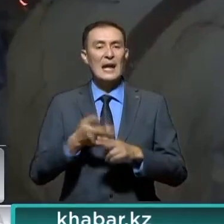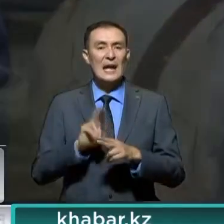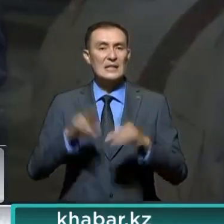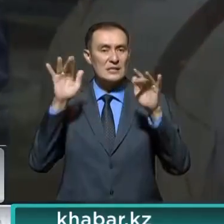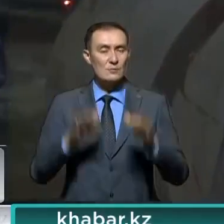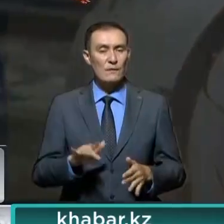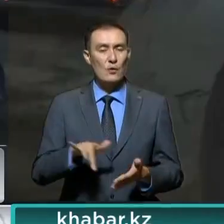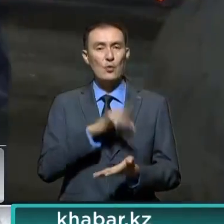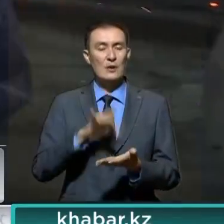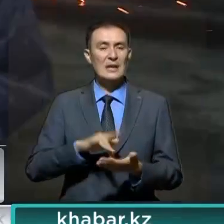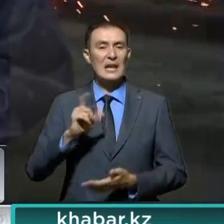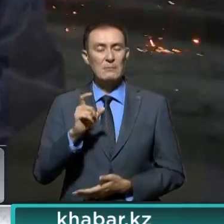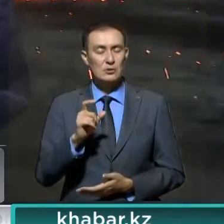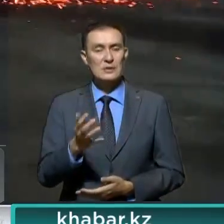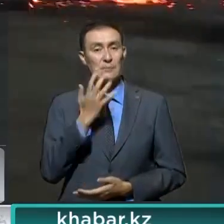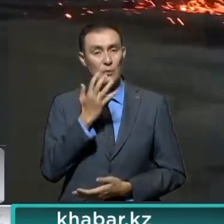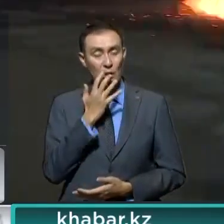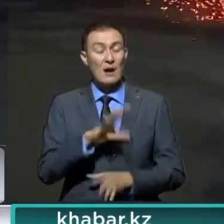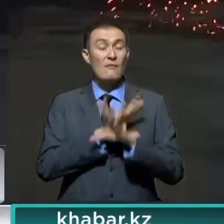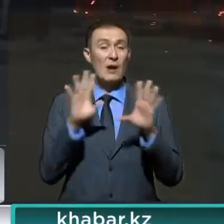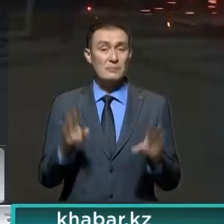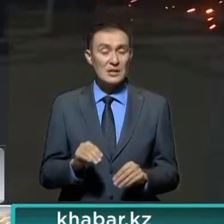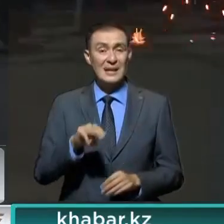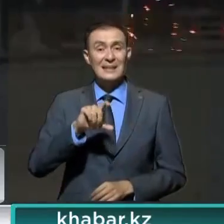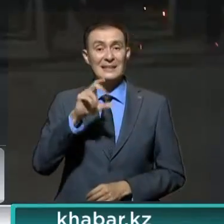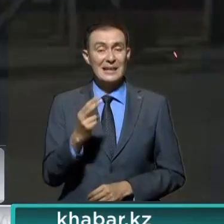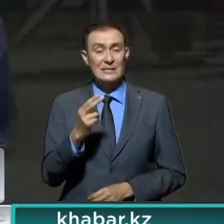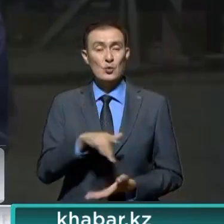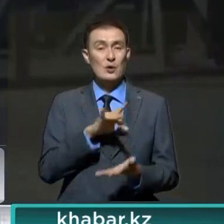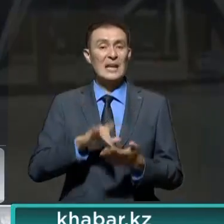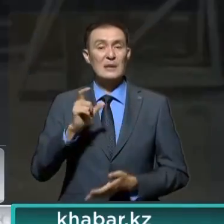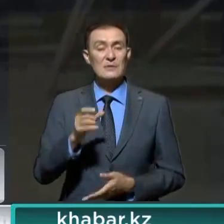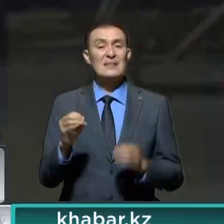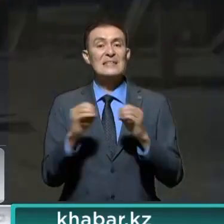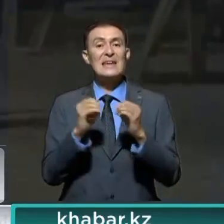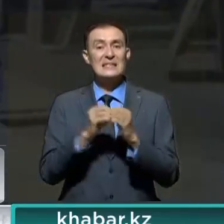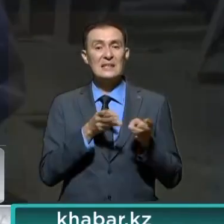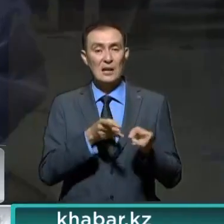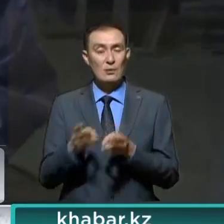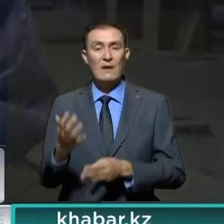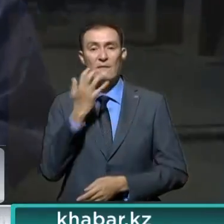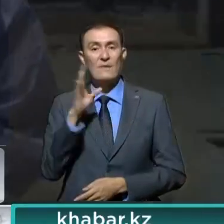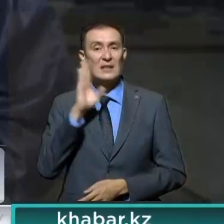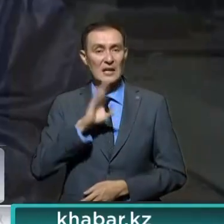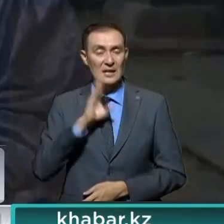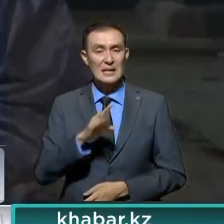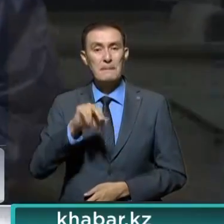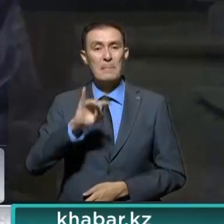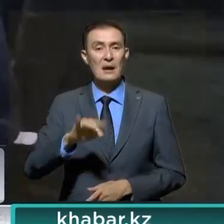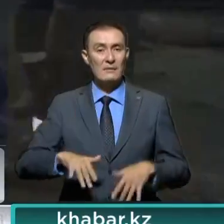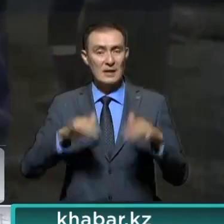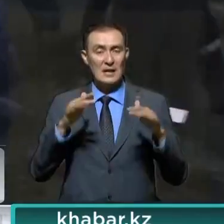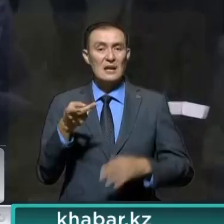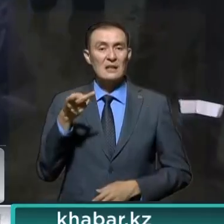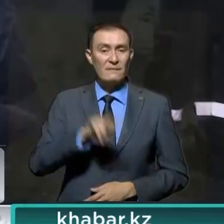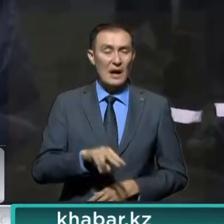зимой у кибастузцев дома тепло. Вообще, в ТЭЦ Экибастуза всего 10 котлов – водогрейные и паровые. 2